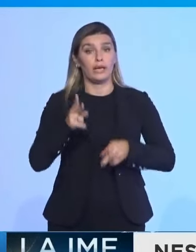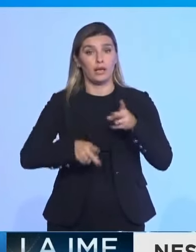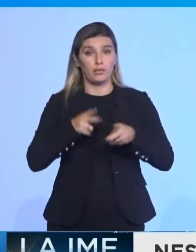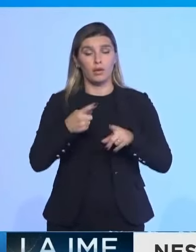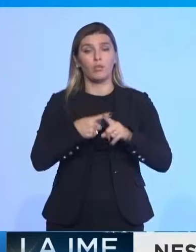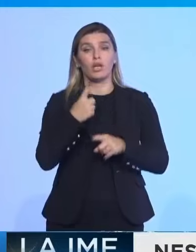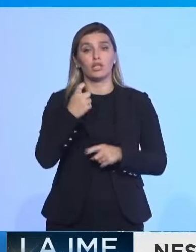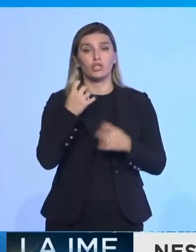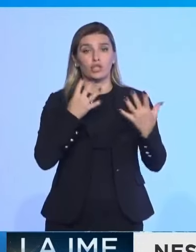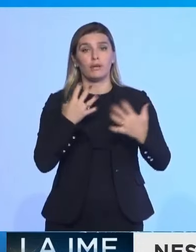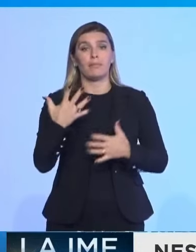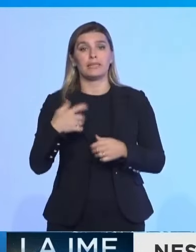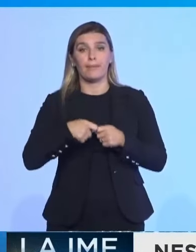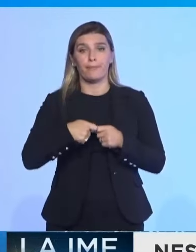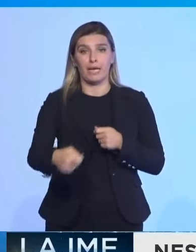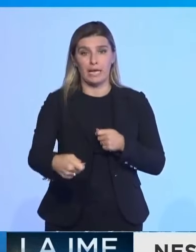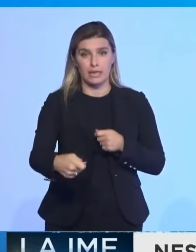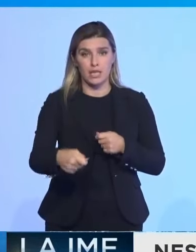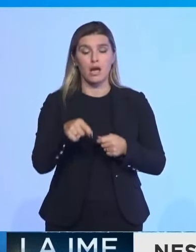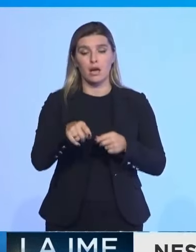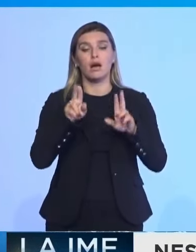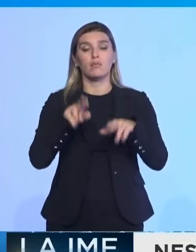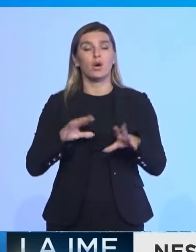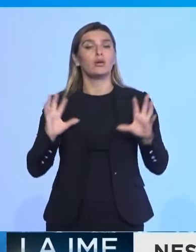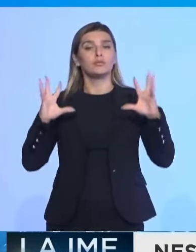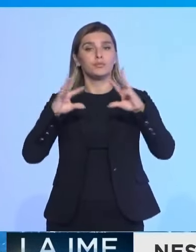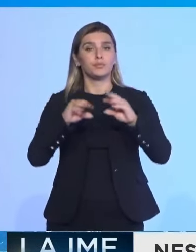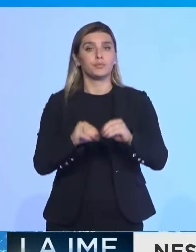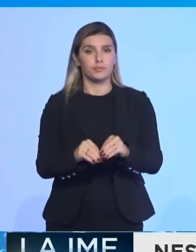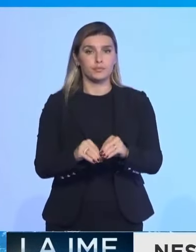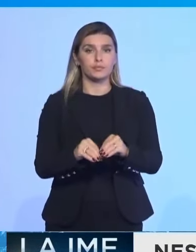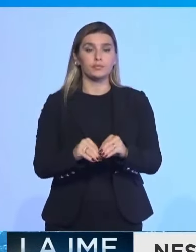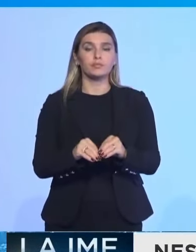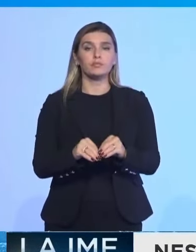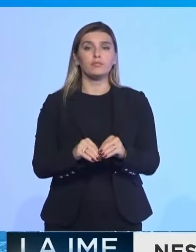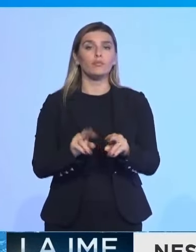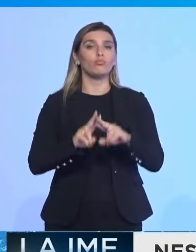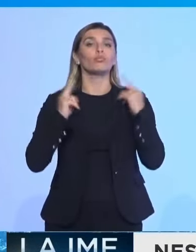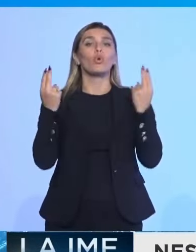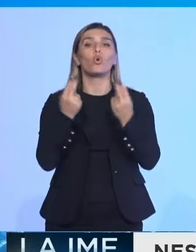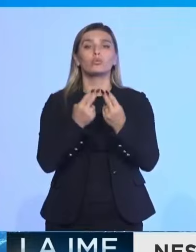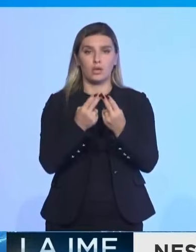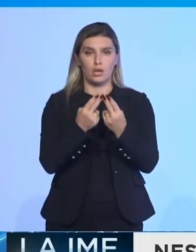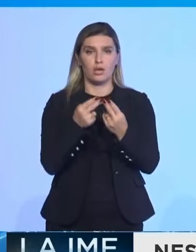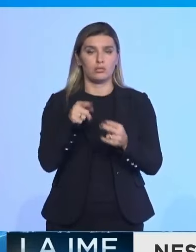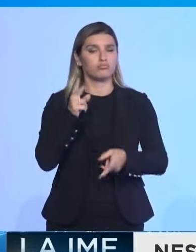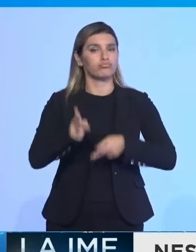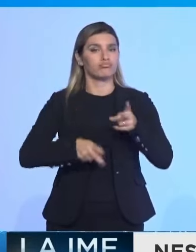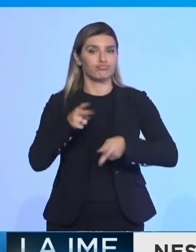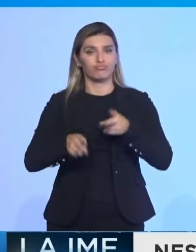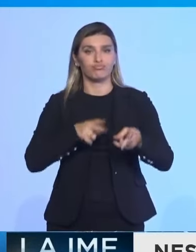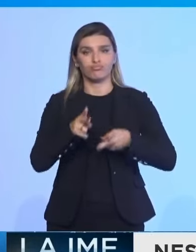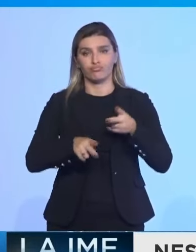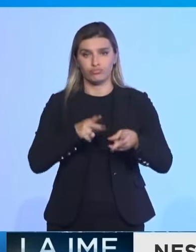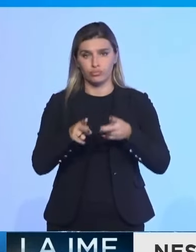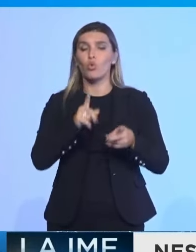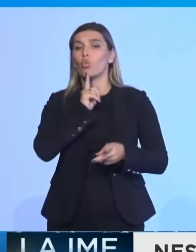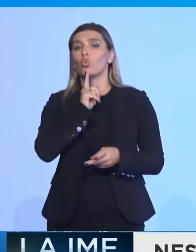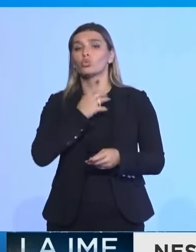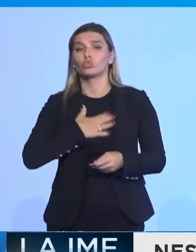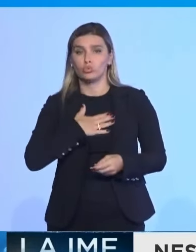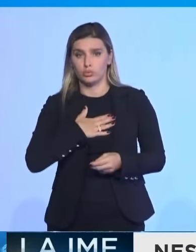195 metra, ku do të kenë pjesëmarrës nga e tërë bota në miniatur, ndaj edhe vrapust,